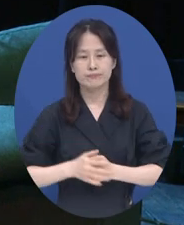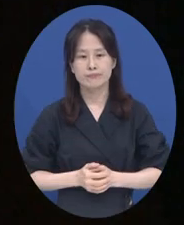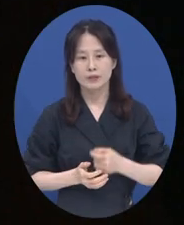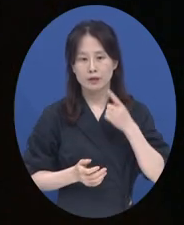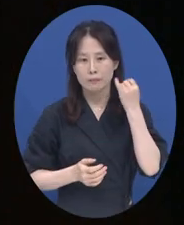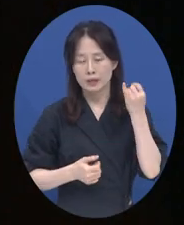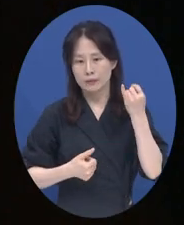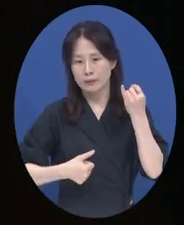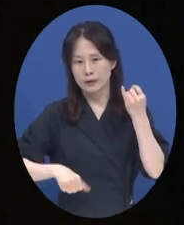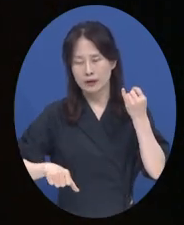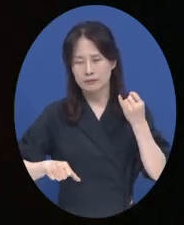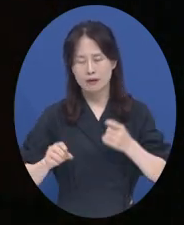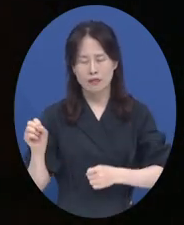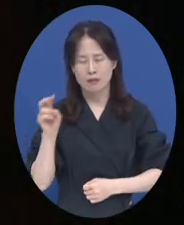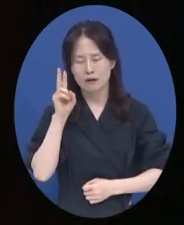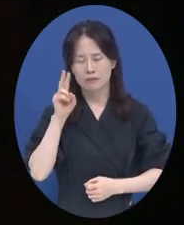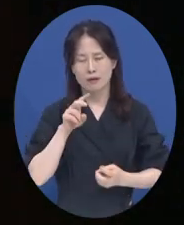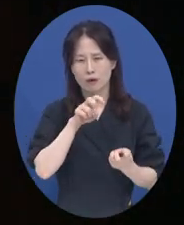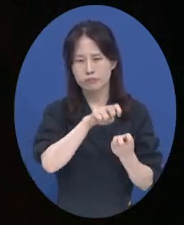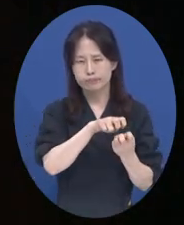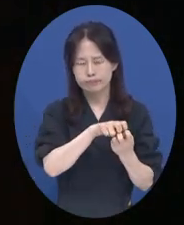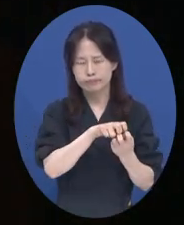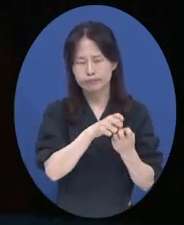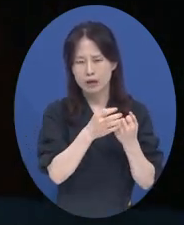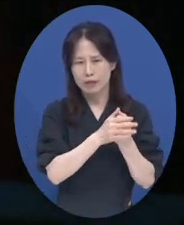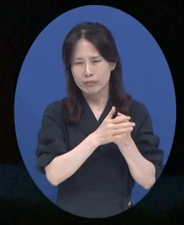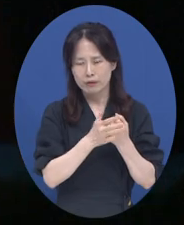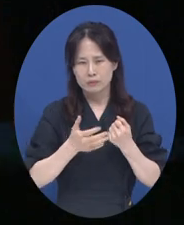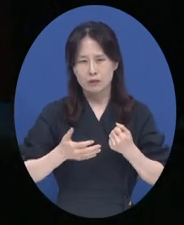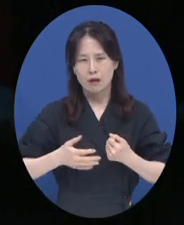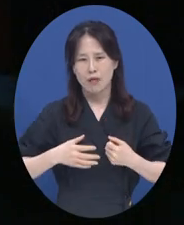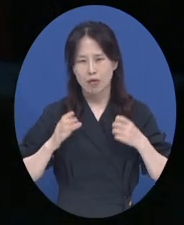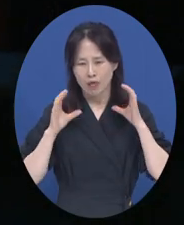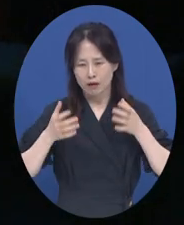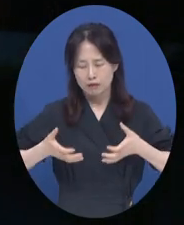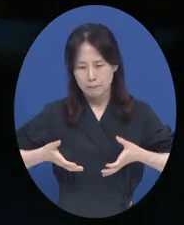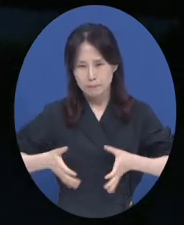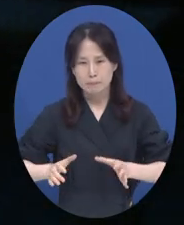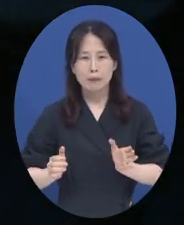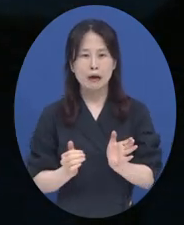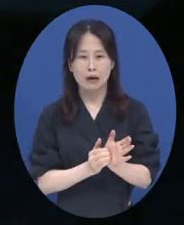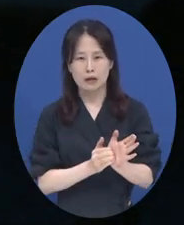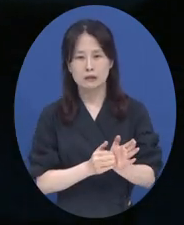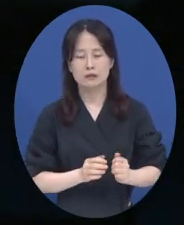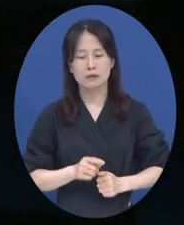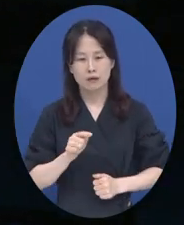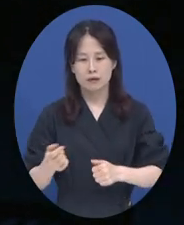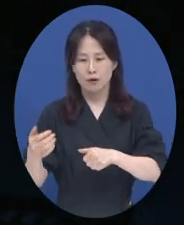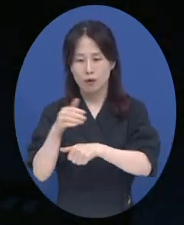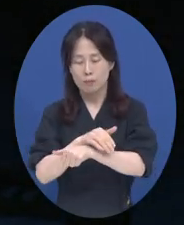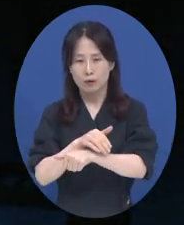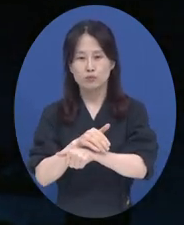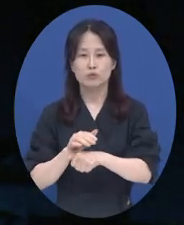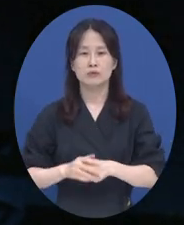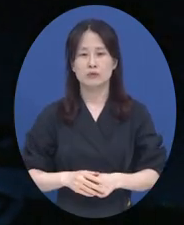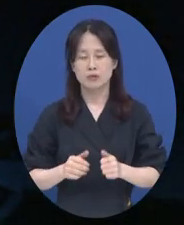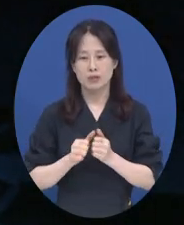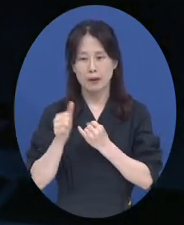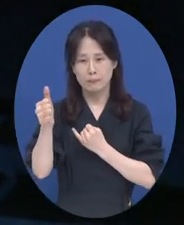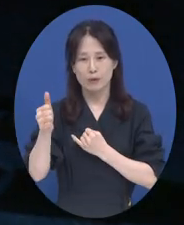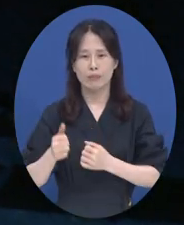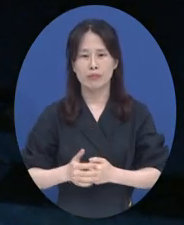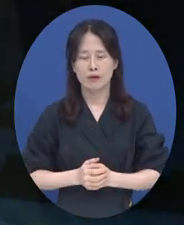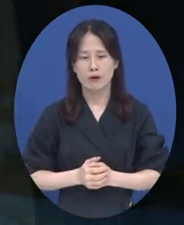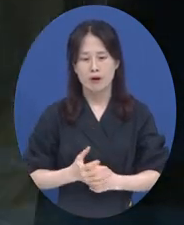모자가 알면서도 충동적인 관계를 맺고 아들과 아내 사이에서 태어난 아이를 파묻은 후의 시간.